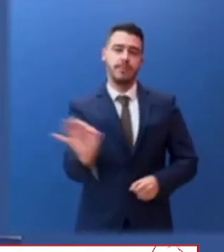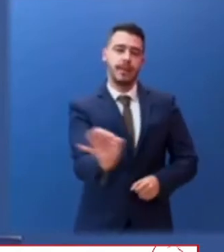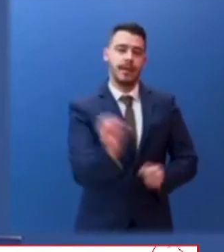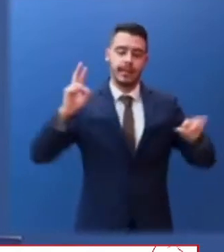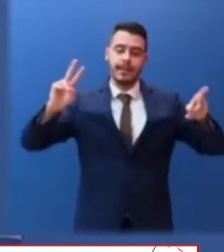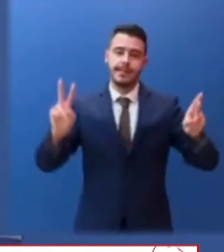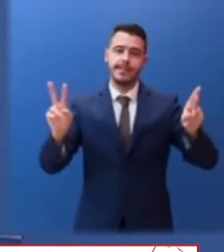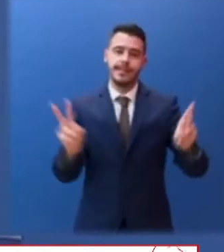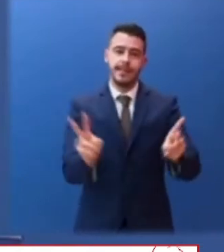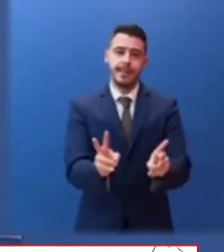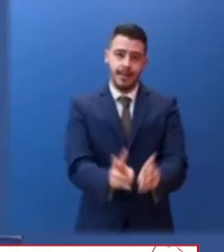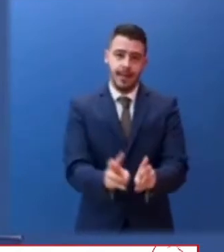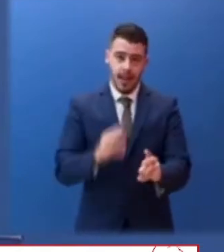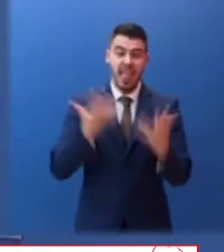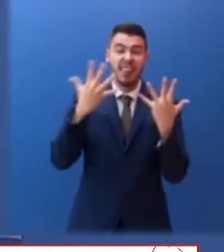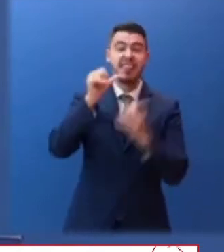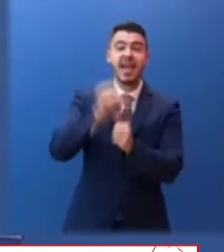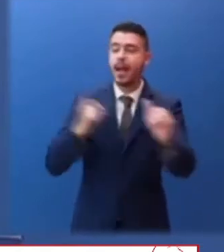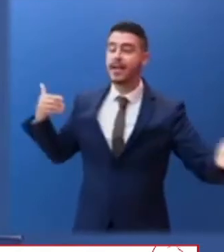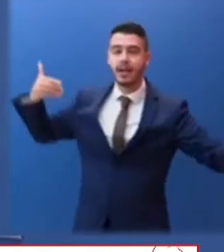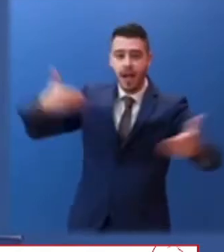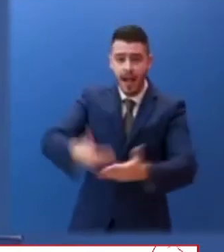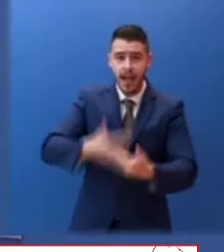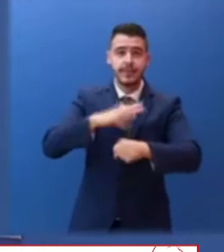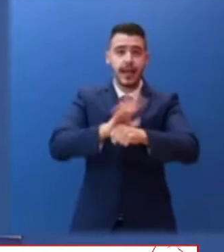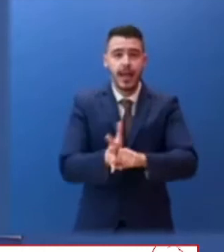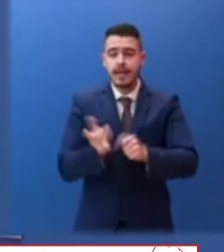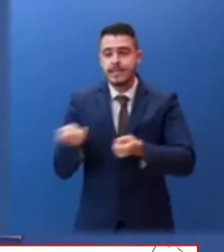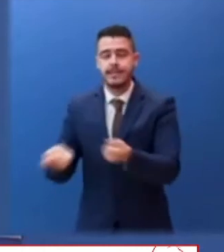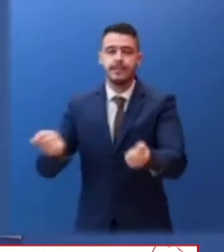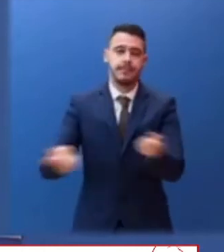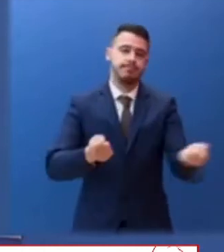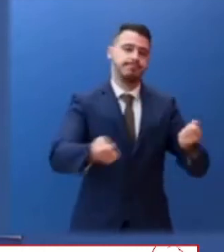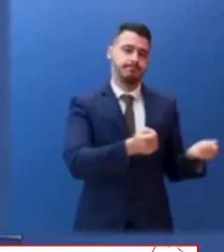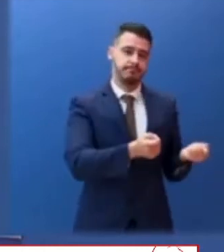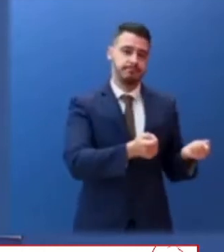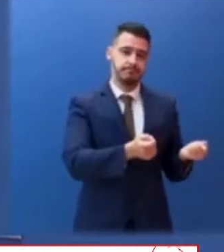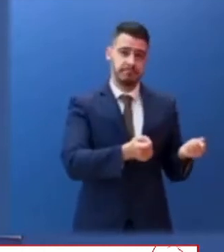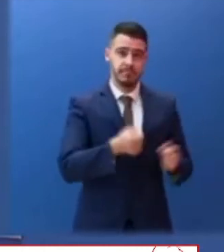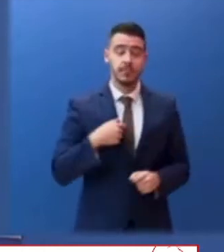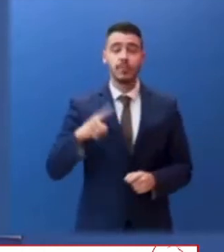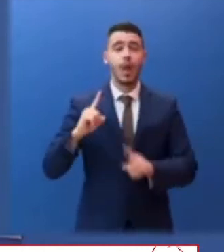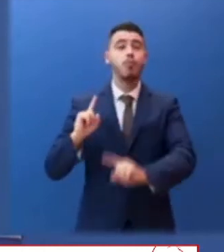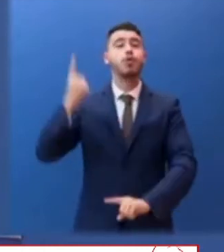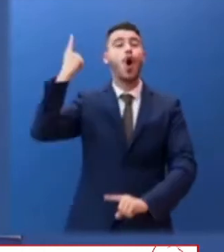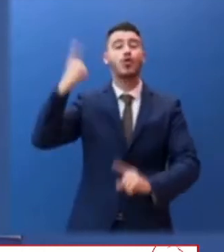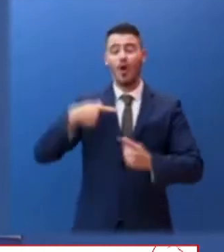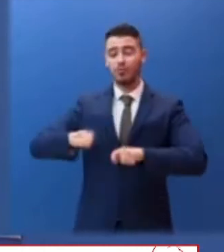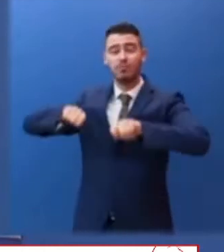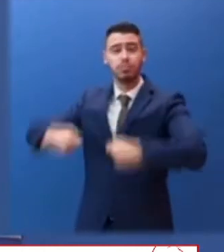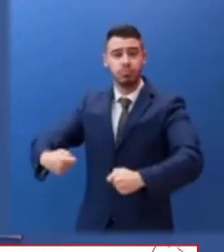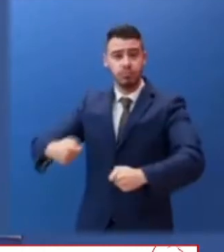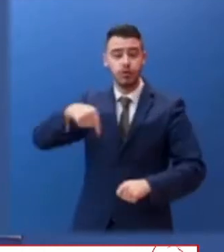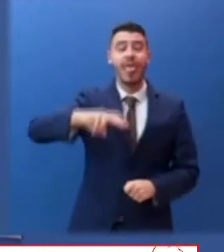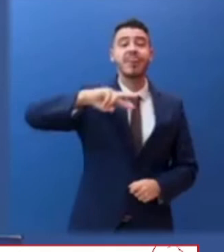τον αόρατο και ύπουλο εχθρό, τον κορονοϊό. Είναι ενδεικτικό ότι συγκρίνοντας το δεύτερο με το πρώτο lockdown,